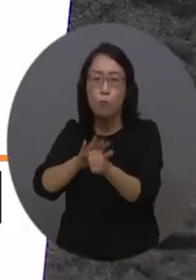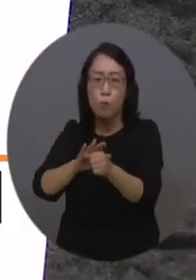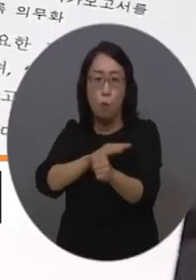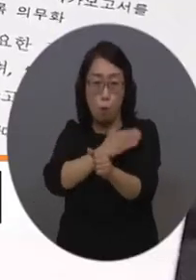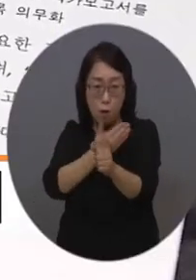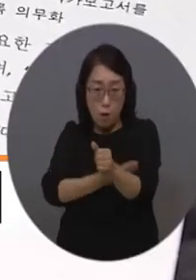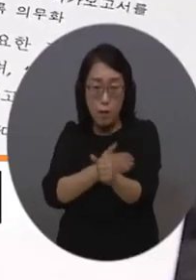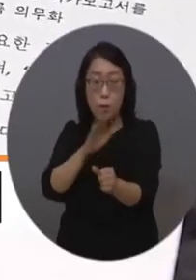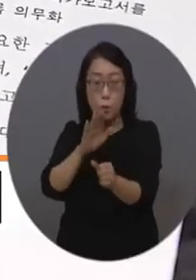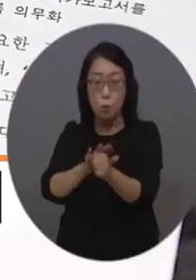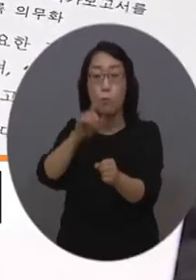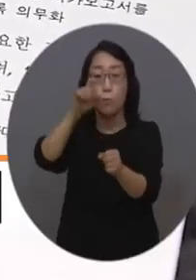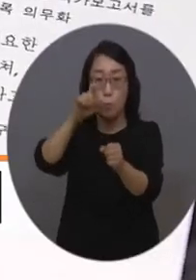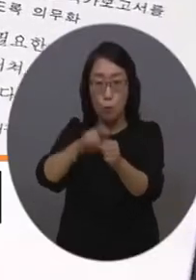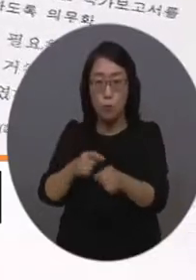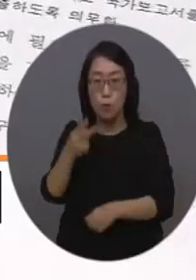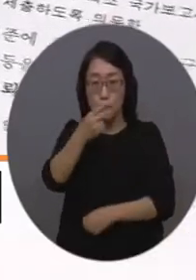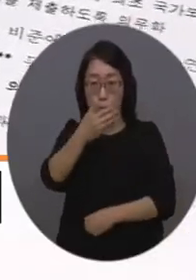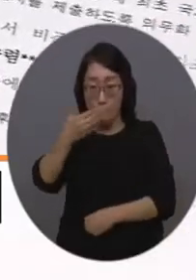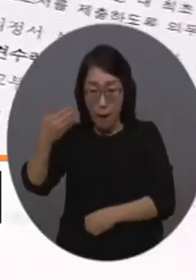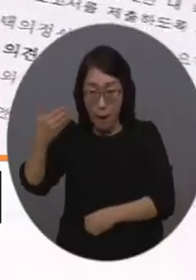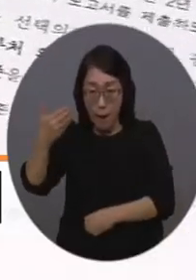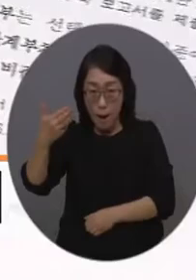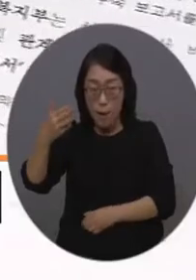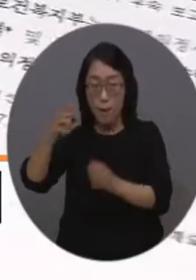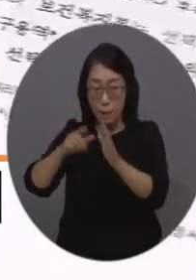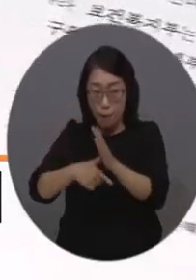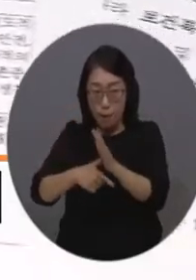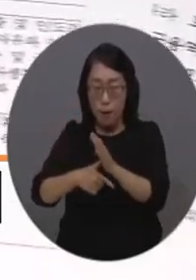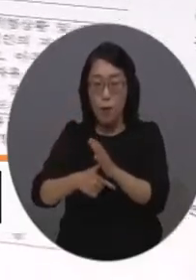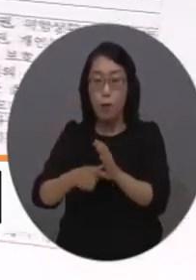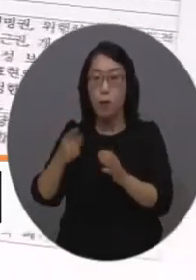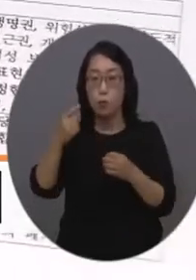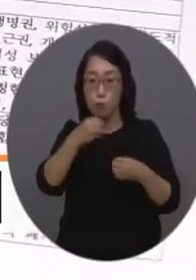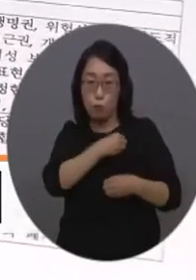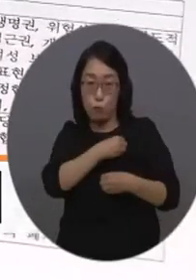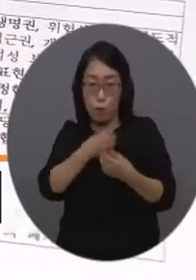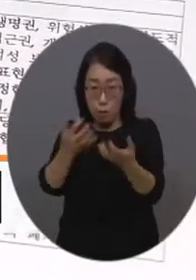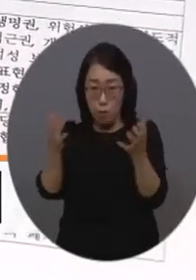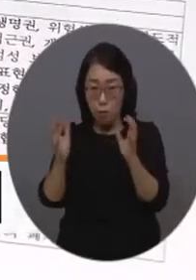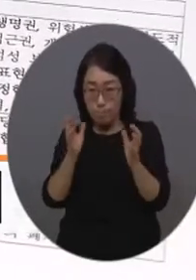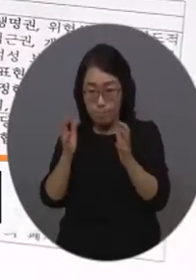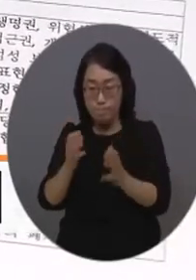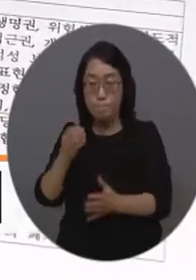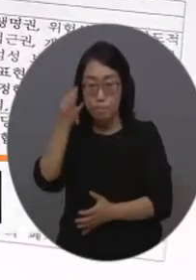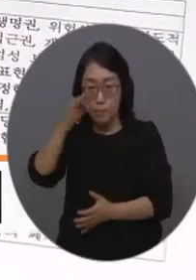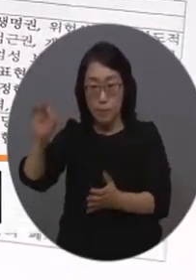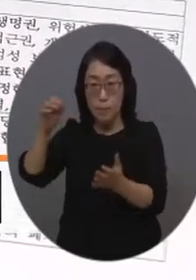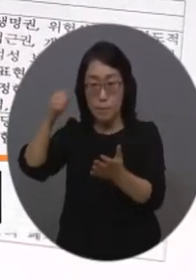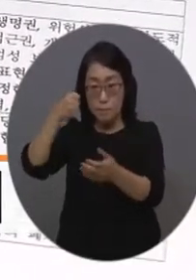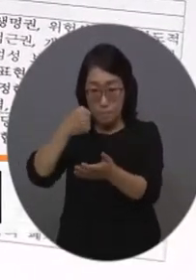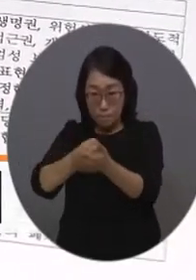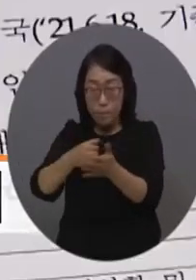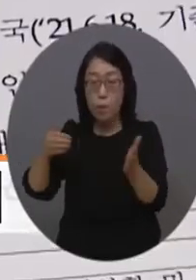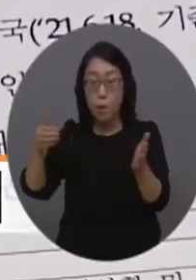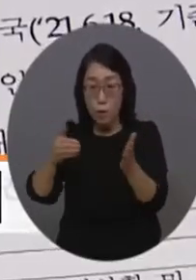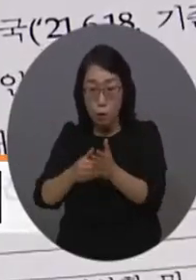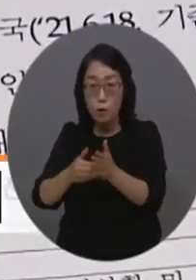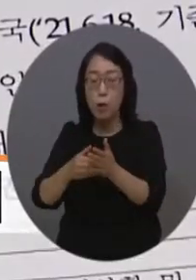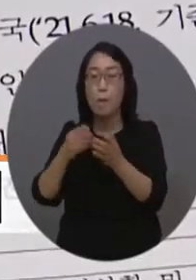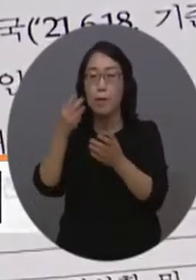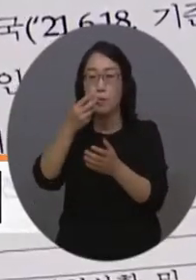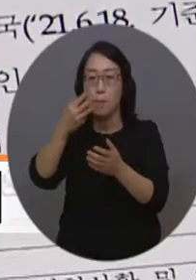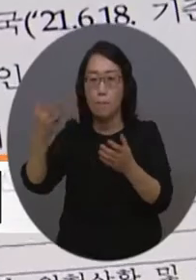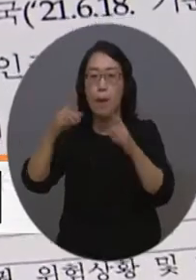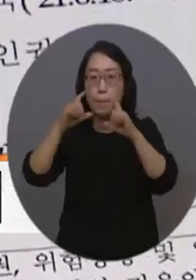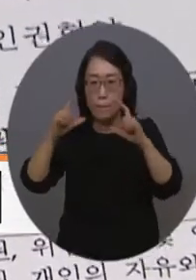있으며 우리나라는 2008년 국회 비준 동의를 거쳐 2009년 1월에 국내 발효됐습니다.